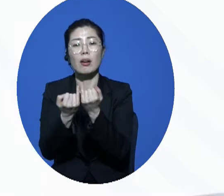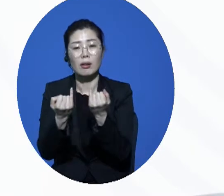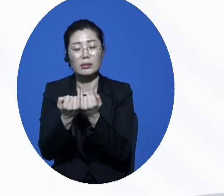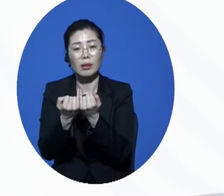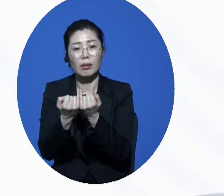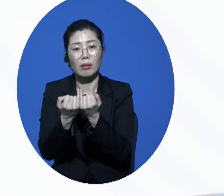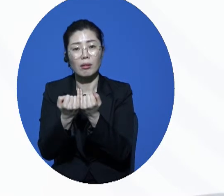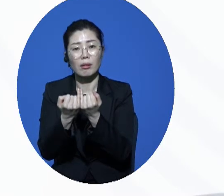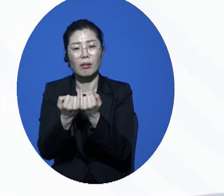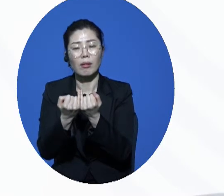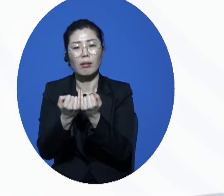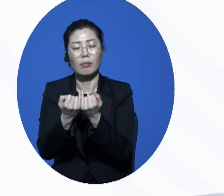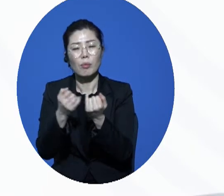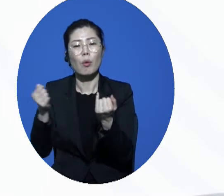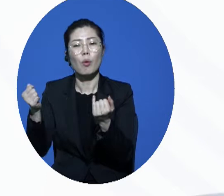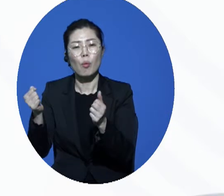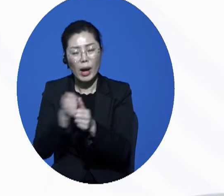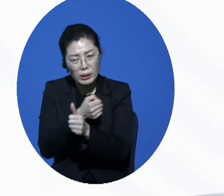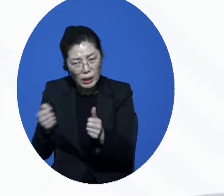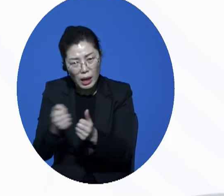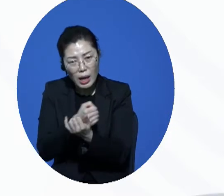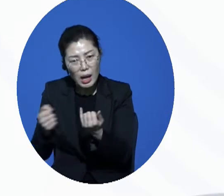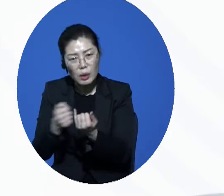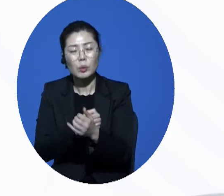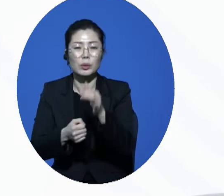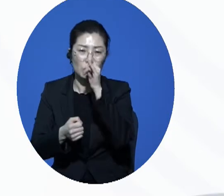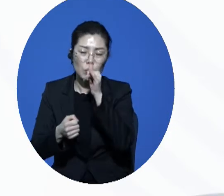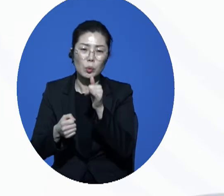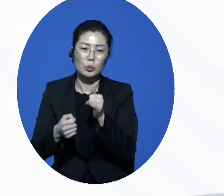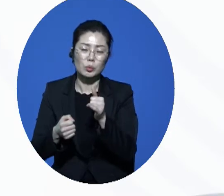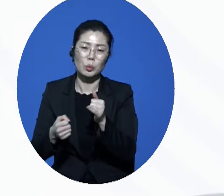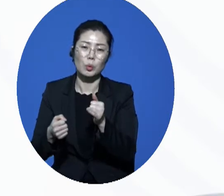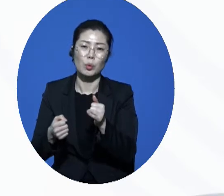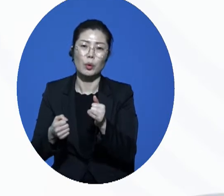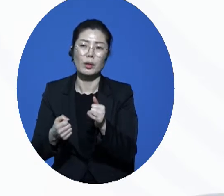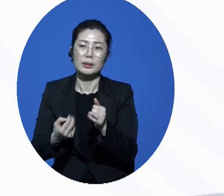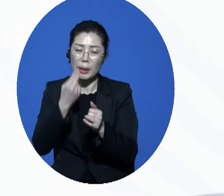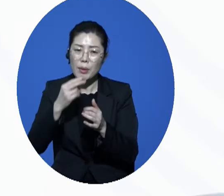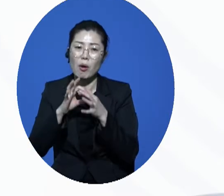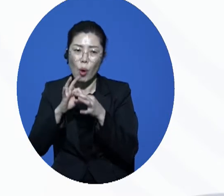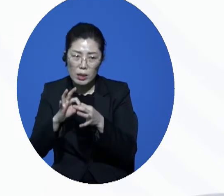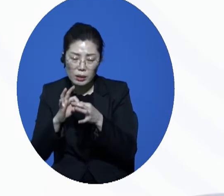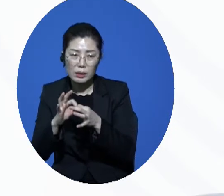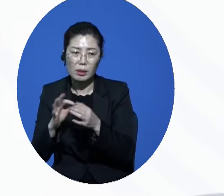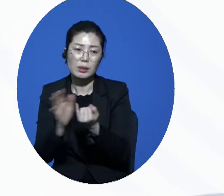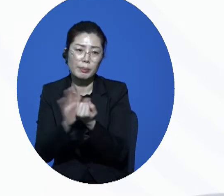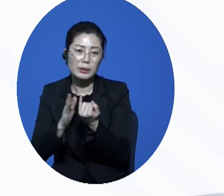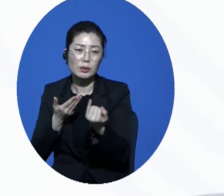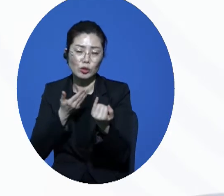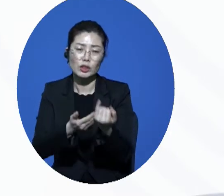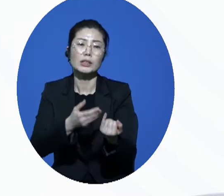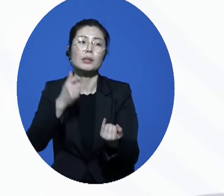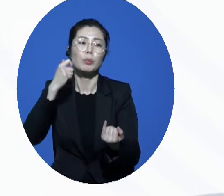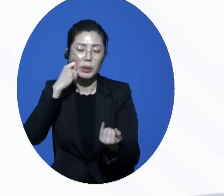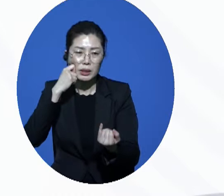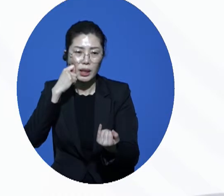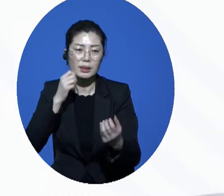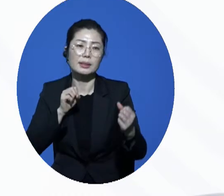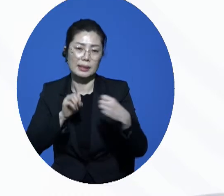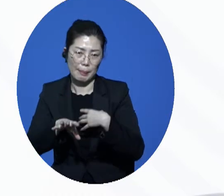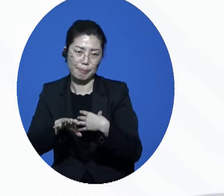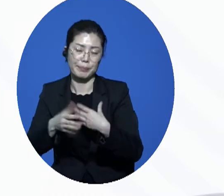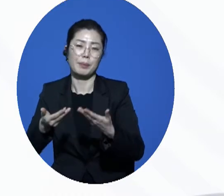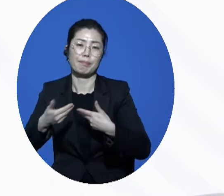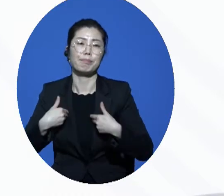경우에는 각종 학대의 생존자임에도 불구하고 관련된 서비스를 받지 못했다. 외상을 치유할 수 있는 서비스를 받지 못했다라는 응답